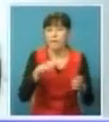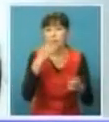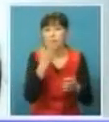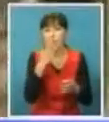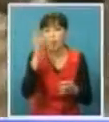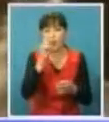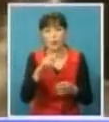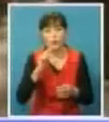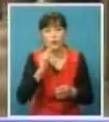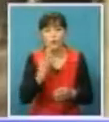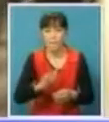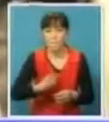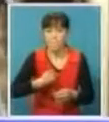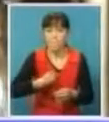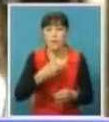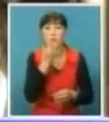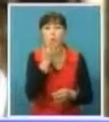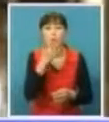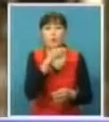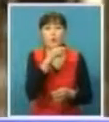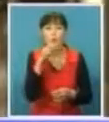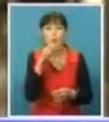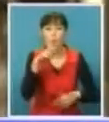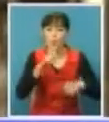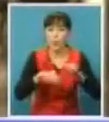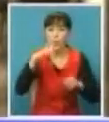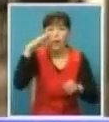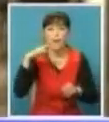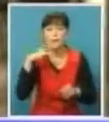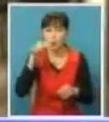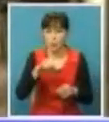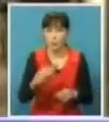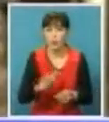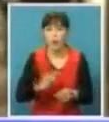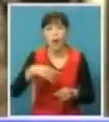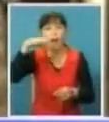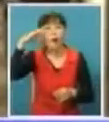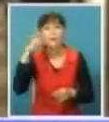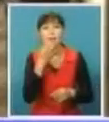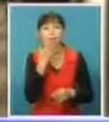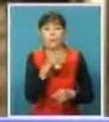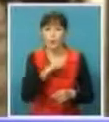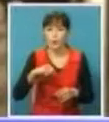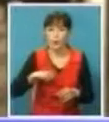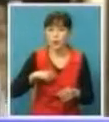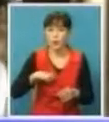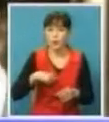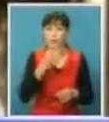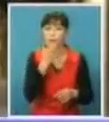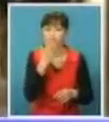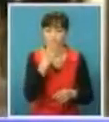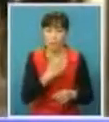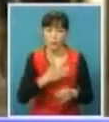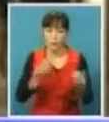тіпті қиын. Мен ұлтым орыс болғанмен, енді отаным Қазақстан, сол үшін қазақ тілімді өз ана тілімдей сүйемін